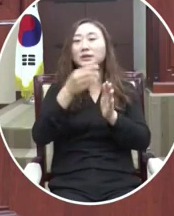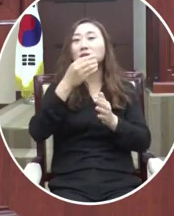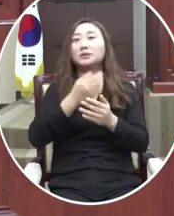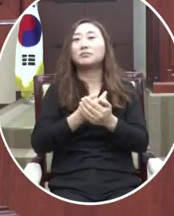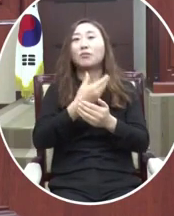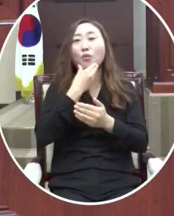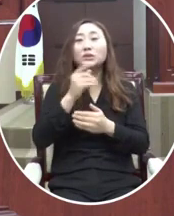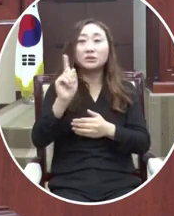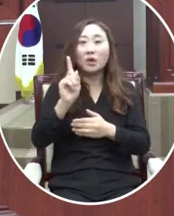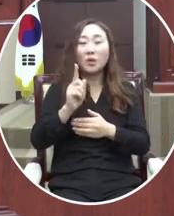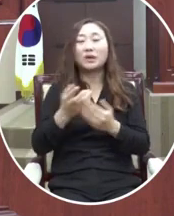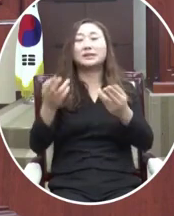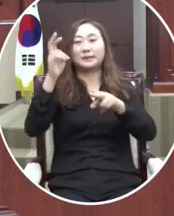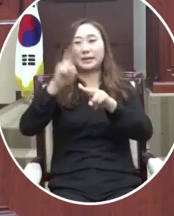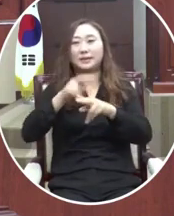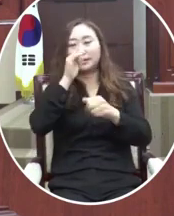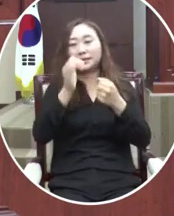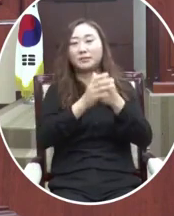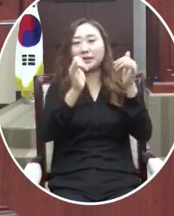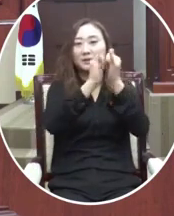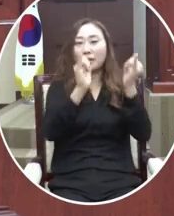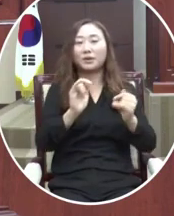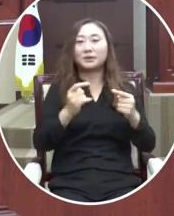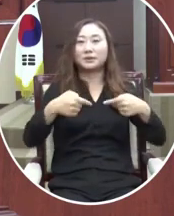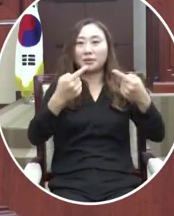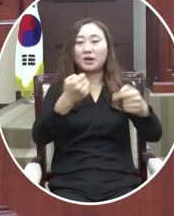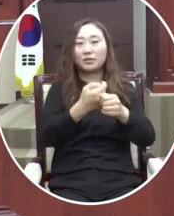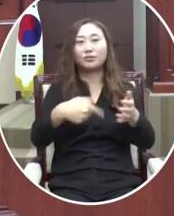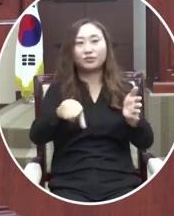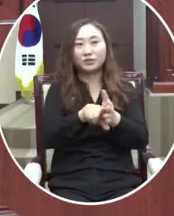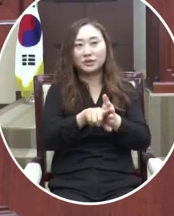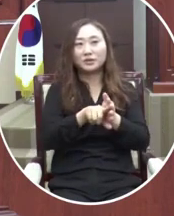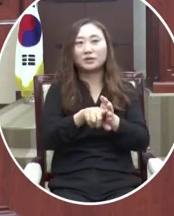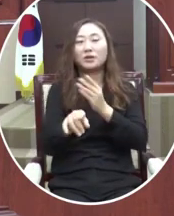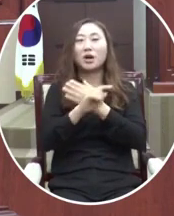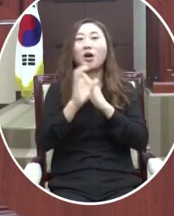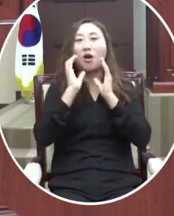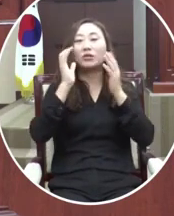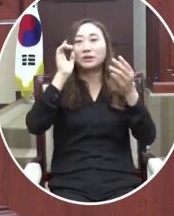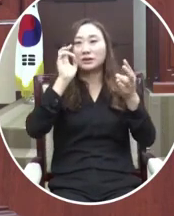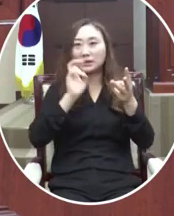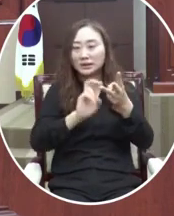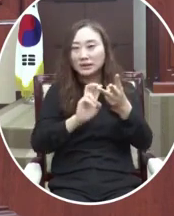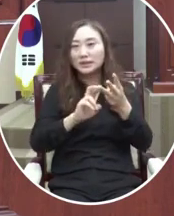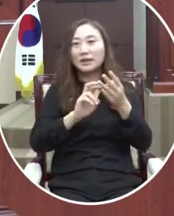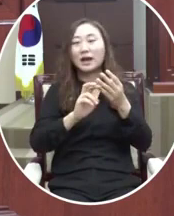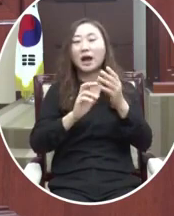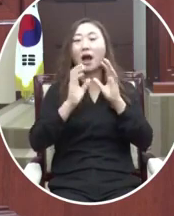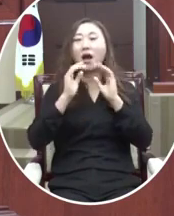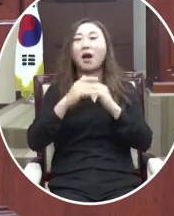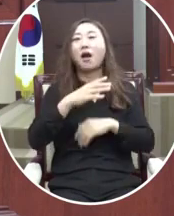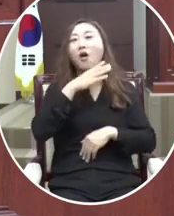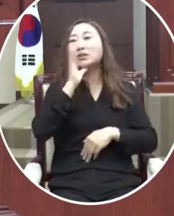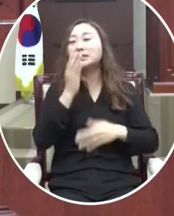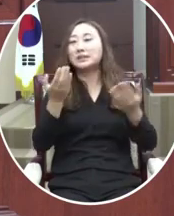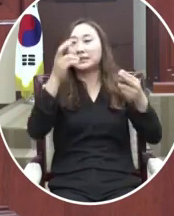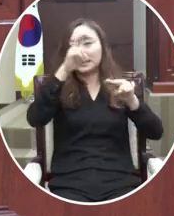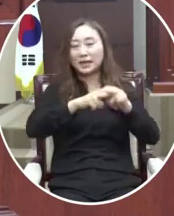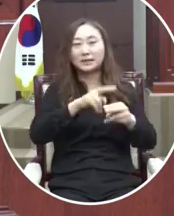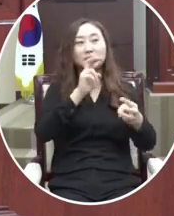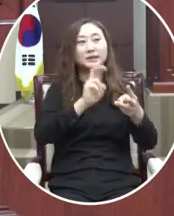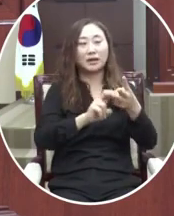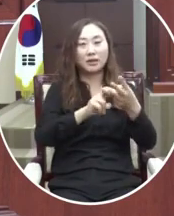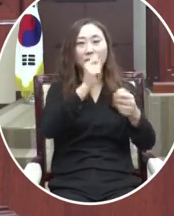복지는 일자리인만큼 어르신들의 사회 참여를 위해 어르신 일자리 원스톱 센터를 운영하고 소득과 무관하게 참여할 수